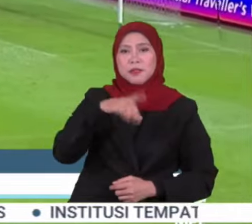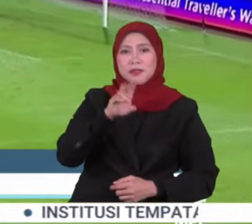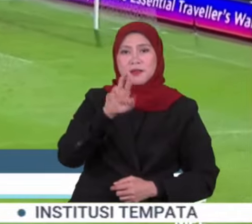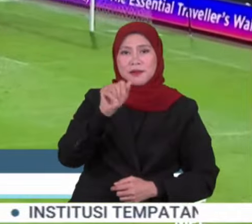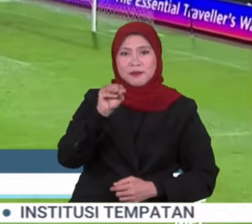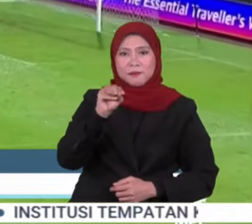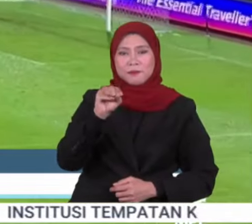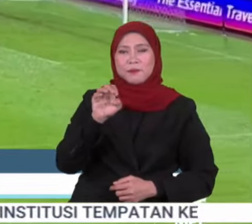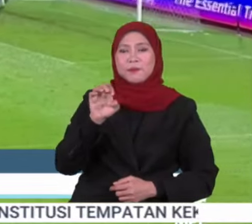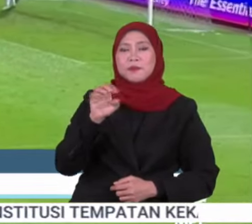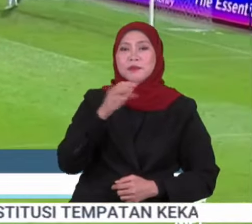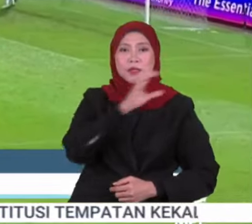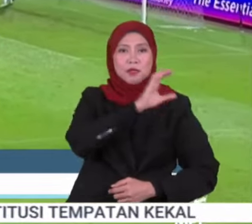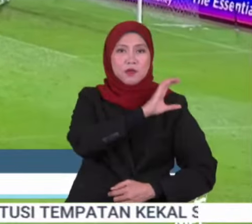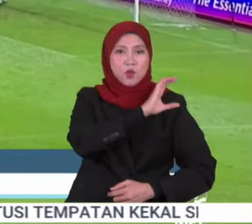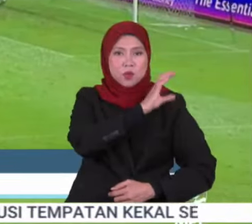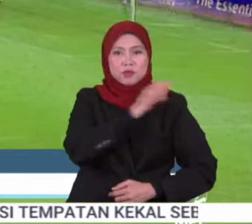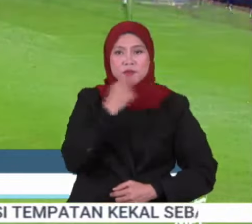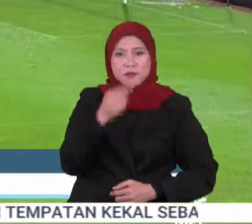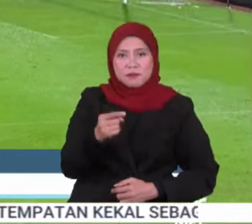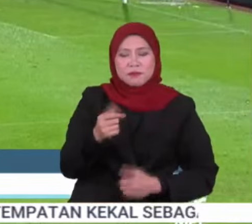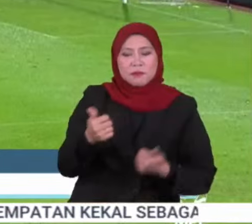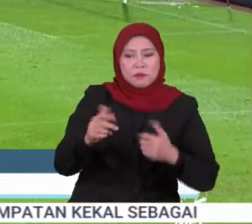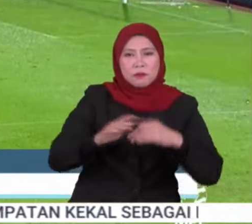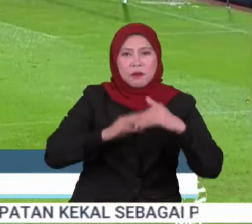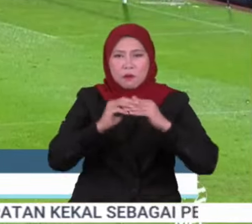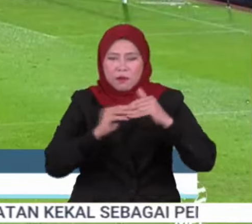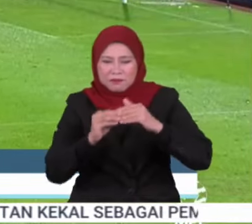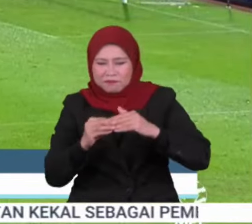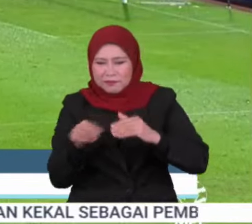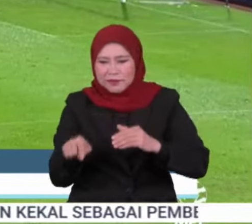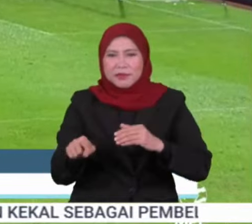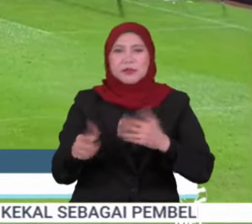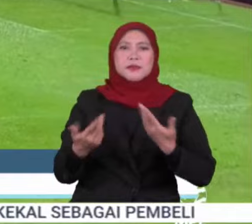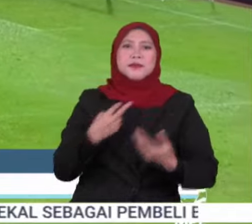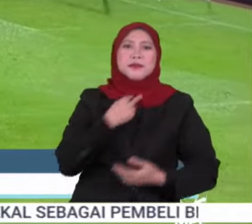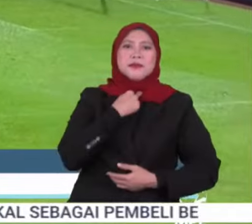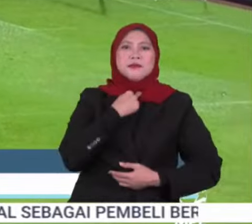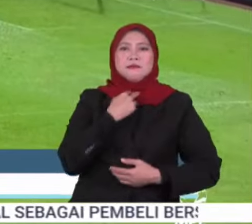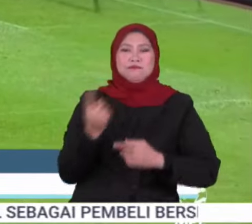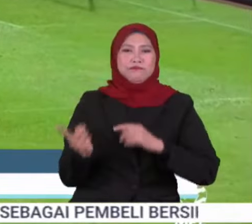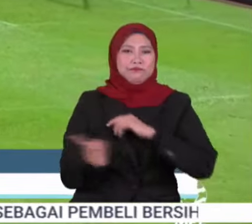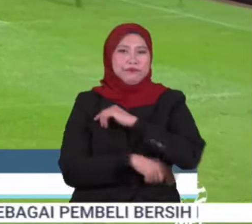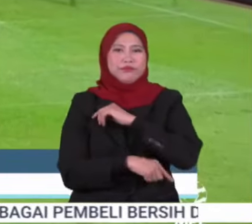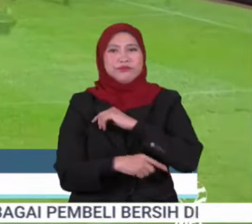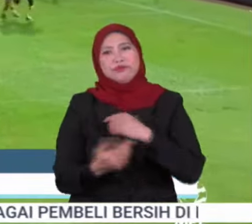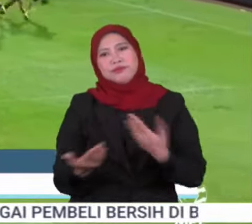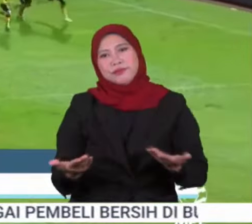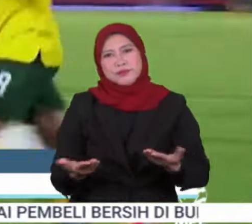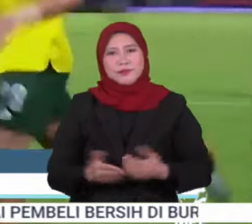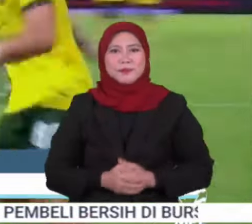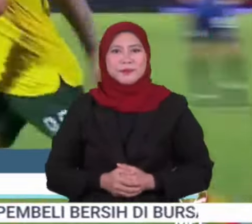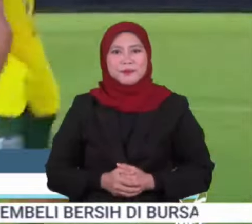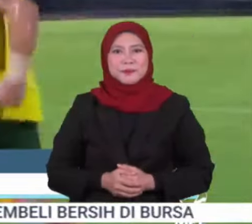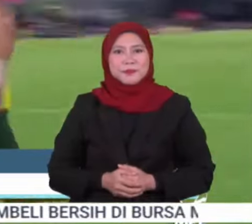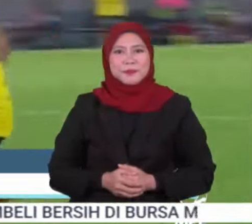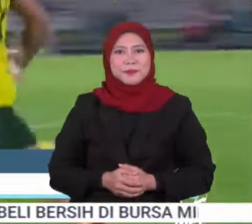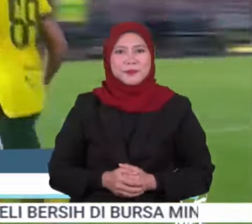jurulatihnya Eddie Gapi Edwin mengakui kelonggaran kawalan bola menyebabkan mereka dihukum pasukan pelawan.